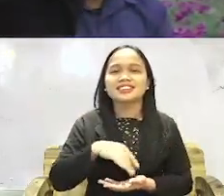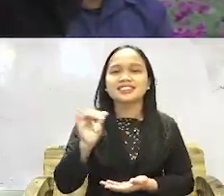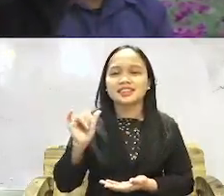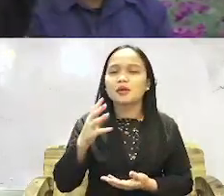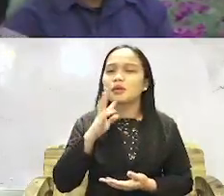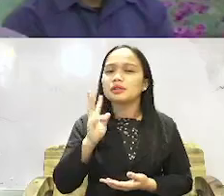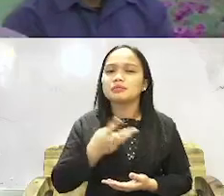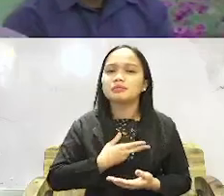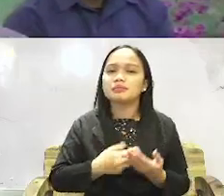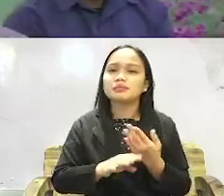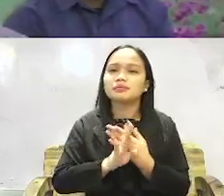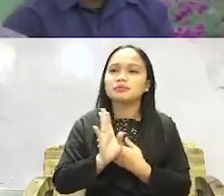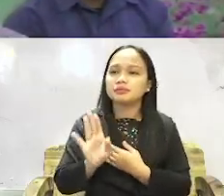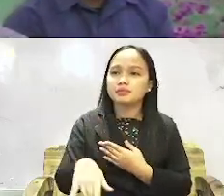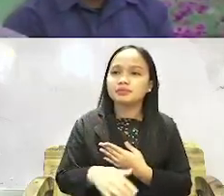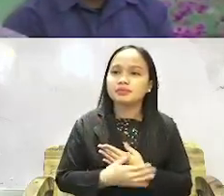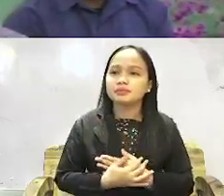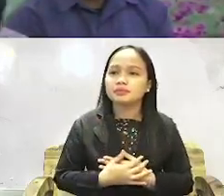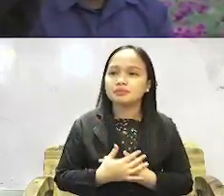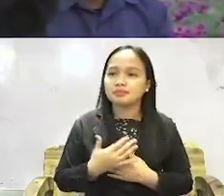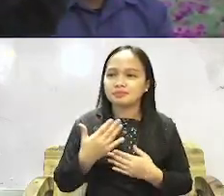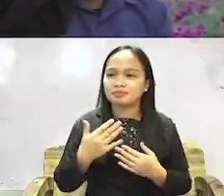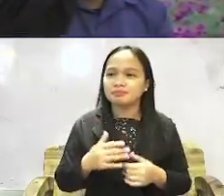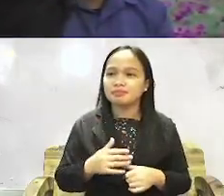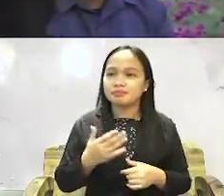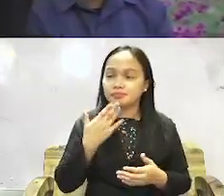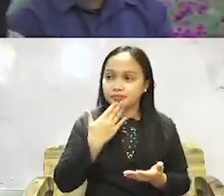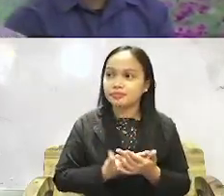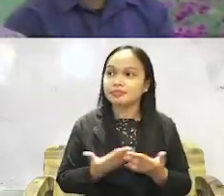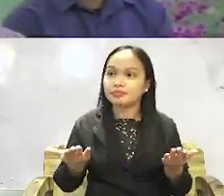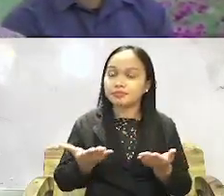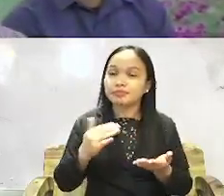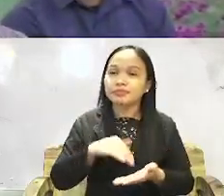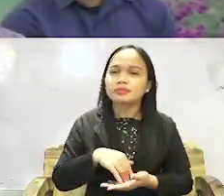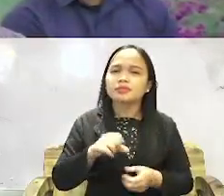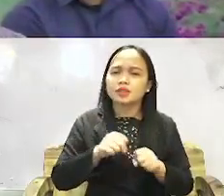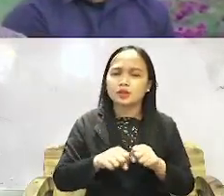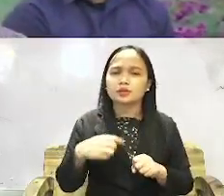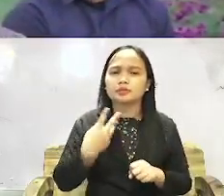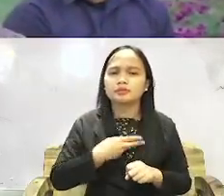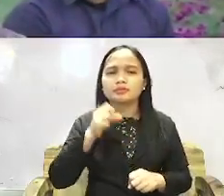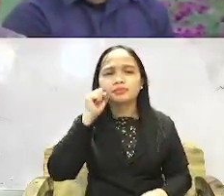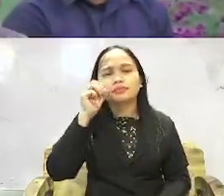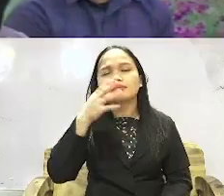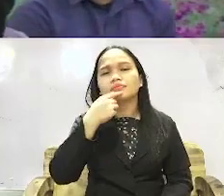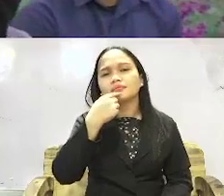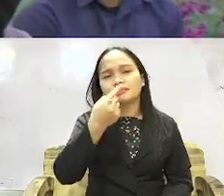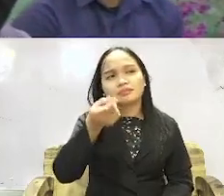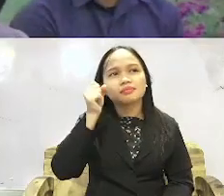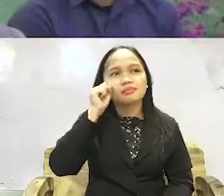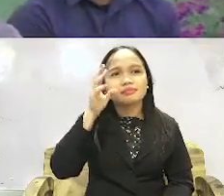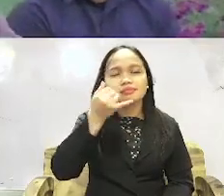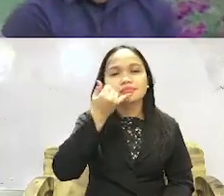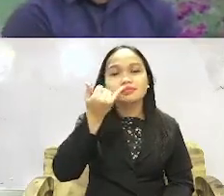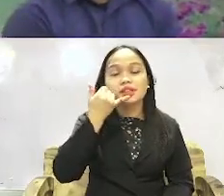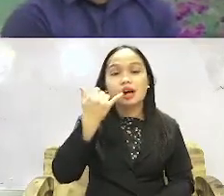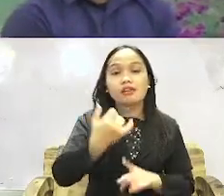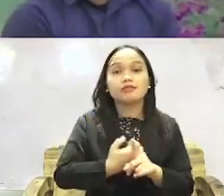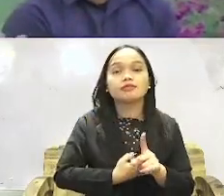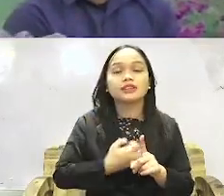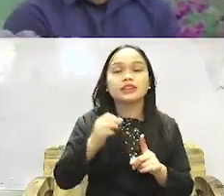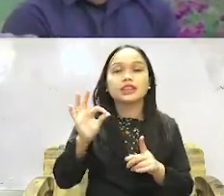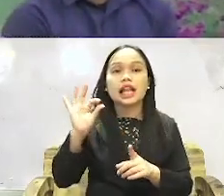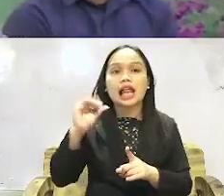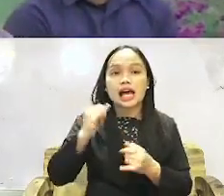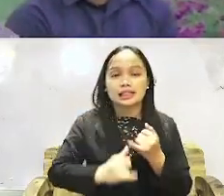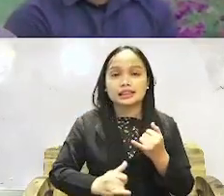JJ. Shoutout sa'yo. Nandito ka na ulit. Okay, okay. Thank you, sir. So, syempre, nasabi nga ni Sir Joe, nagbabalik na naman every last